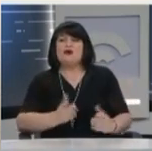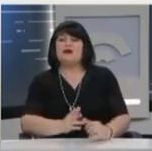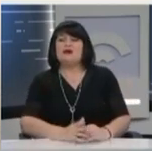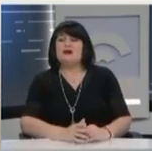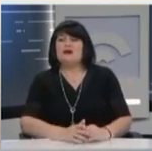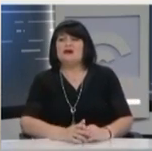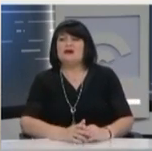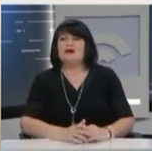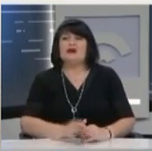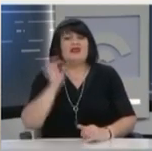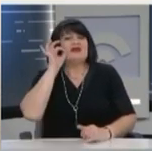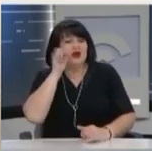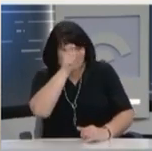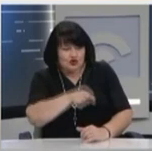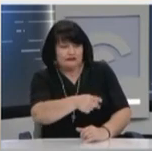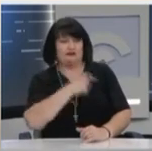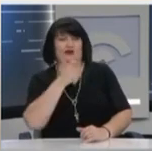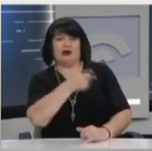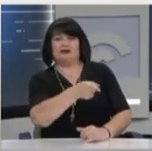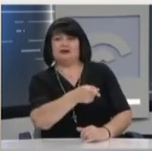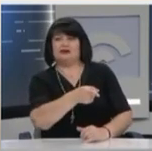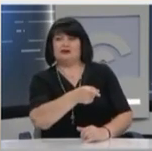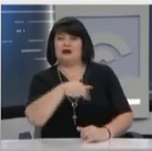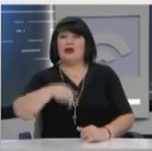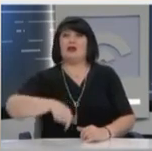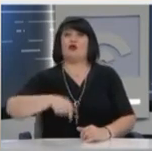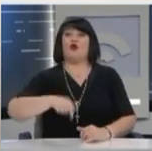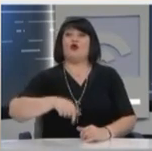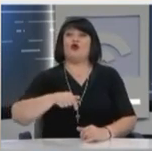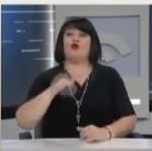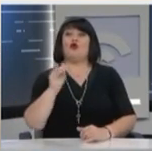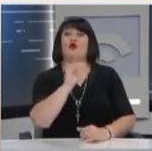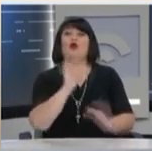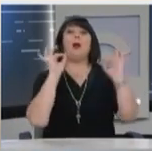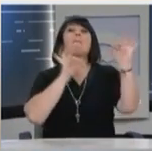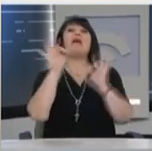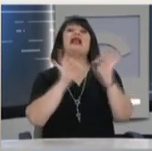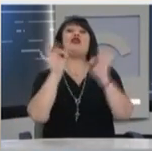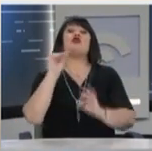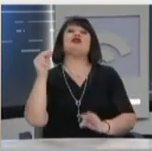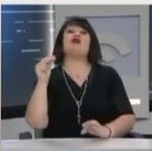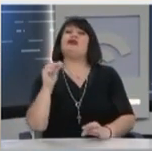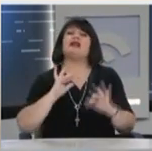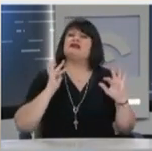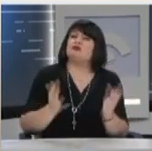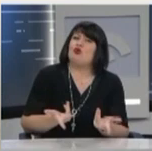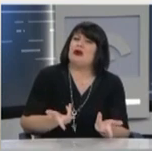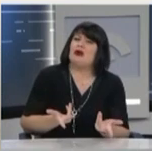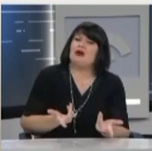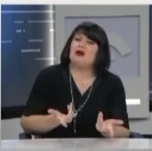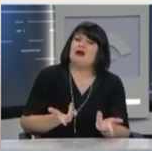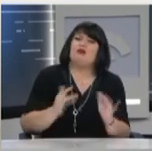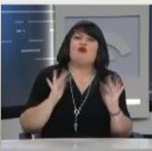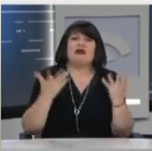γιατί το λέω. Θεσσαλονίκη, Γιάρ. Λέω, εδώ και το Σκοπιανό απευθύνομαι στους Μακεδόνες. Πού είναι οι